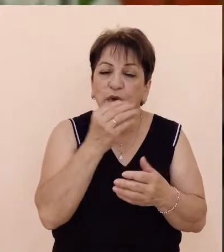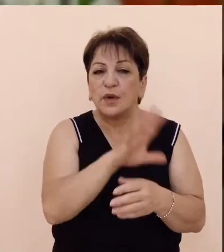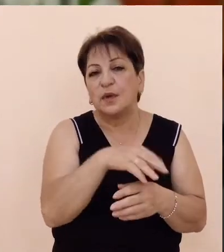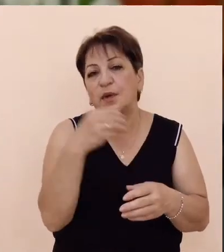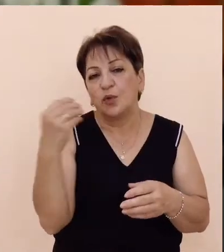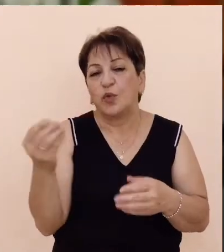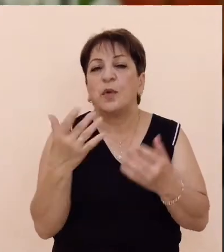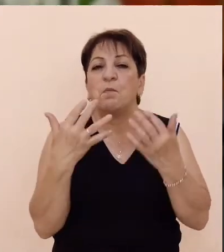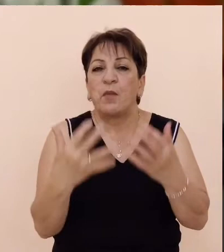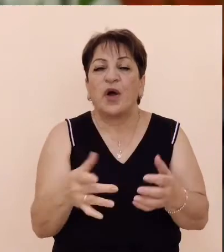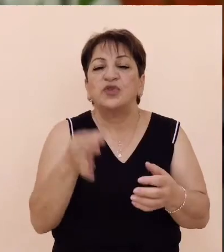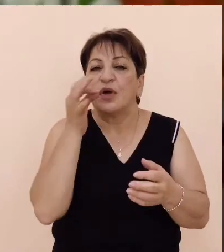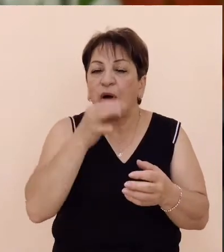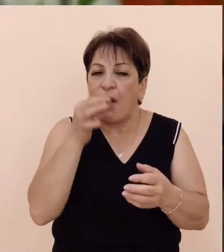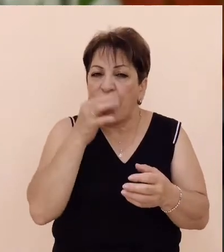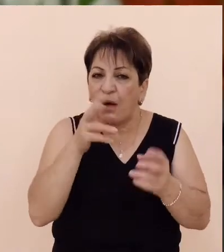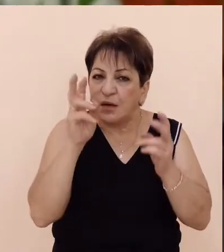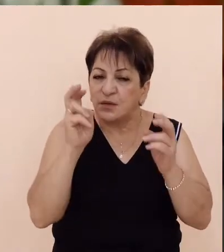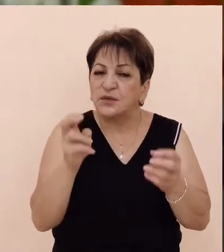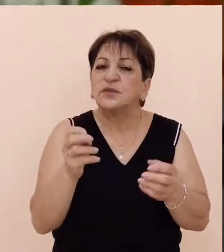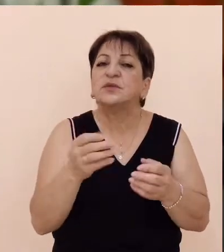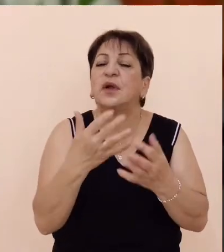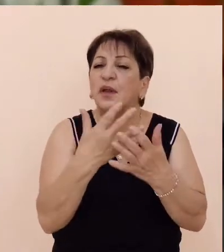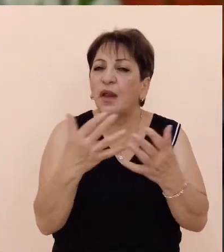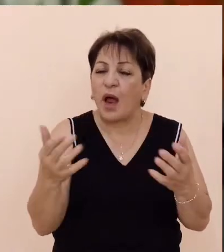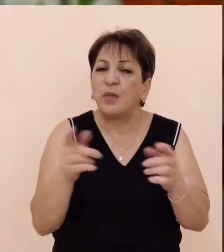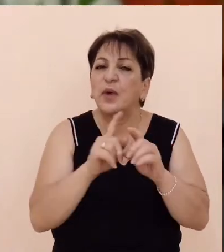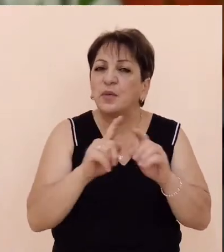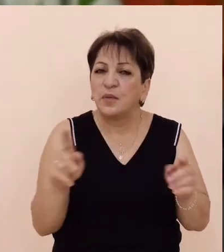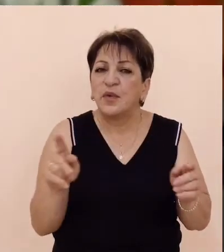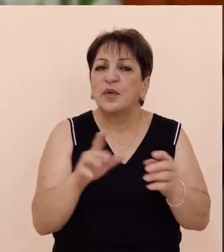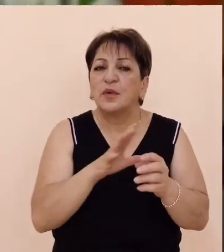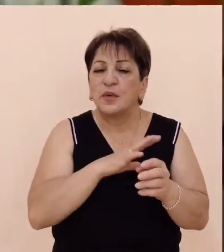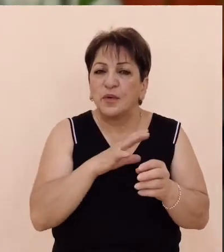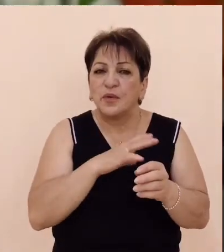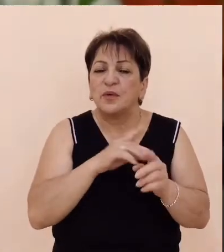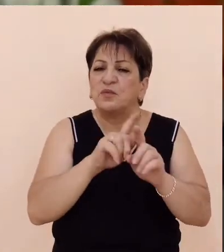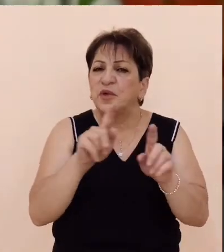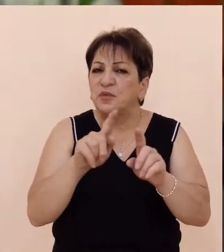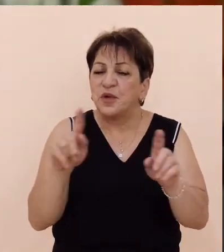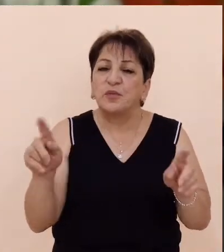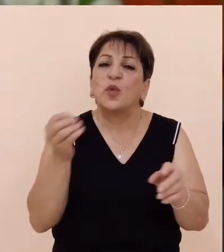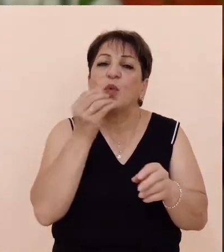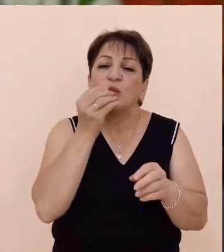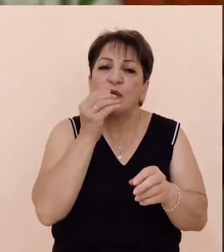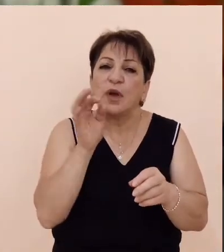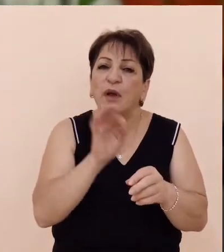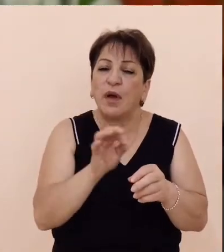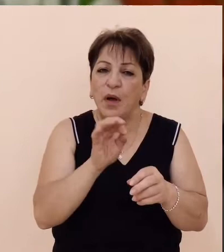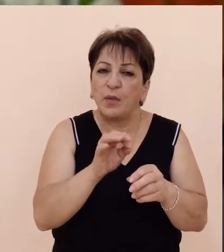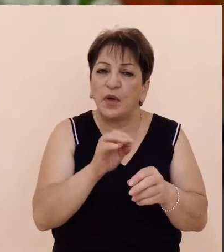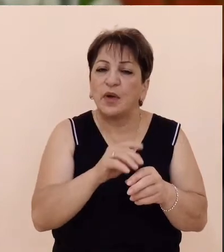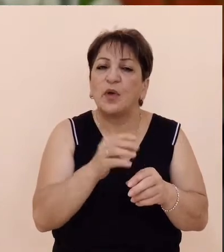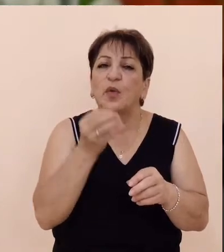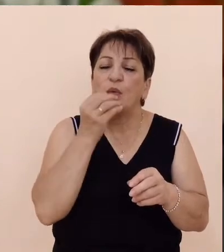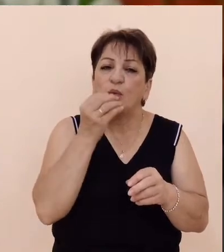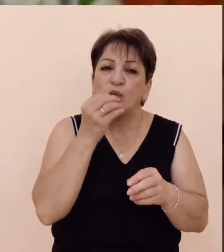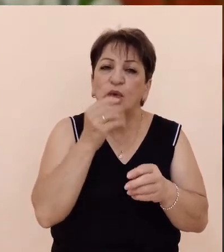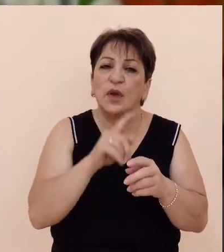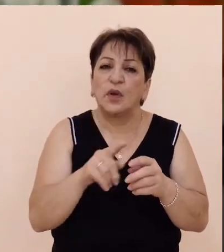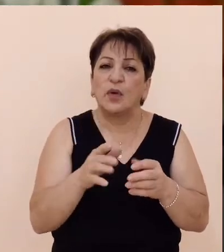այդ պահանջները լինում է քաղցրի նկատմամբ, ինչ որ ժամանակ լինում է նաև արտասովոր ուտելիքի նկատմամբ եւ նույնիսկ ոչ ուտելիքների,